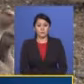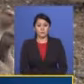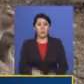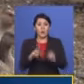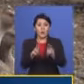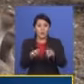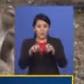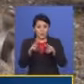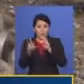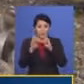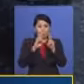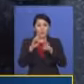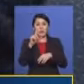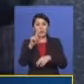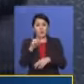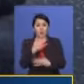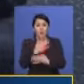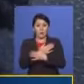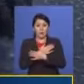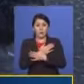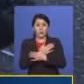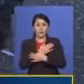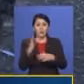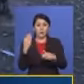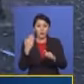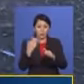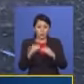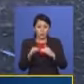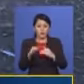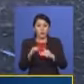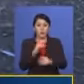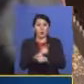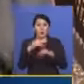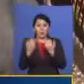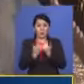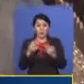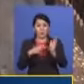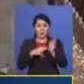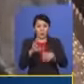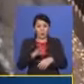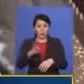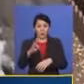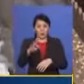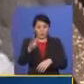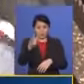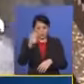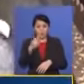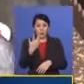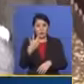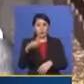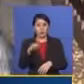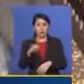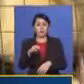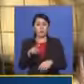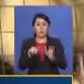Мамандар брифингте құстардың өлімі толығымен тоқтаған атап өтті. Карантин республикамыздың 7 облысына енгізілді. Еліміздің 3261